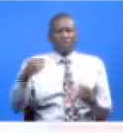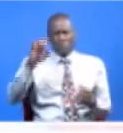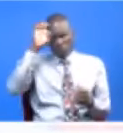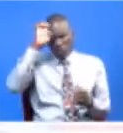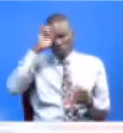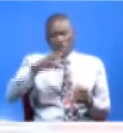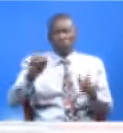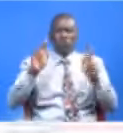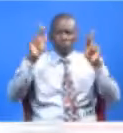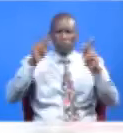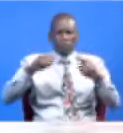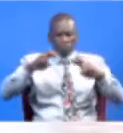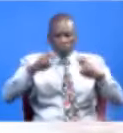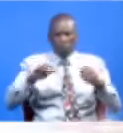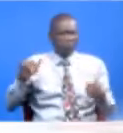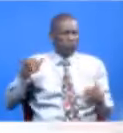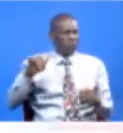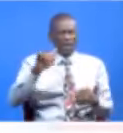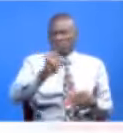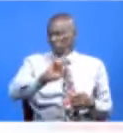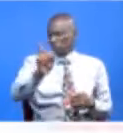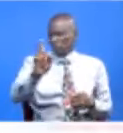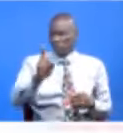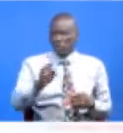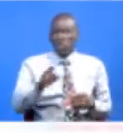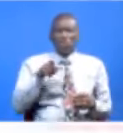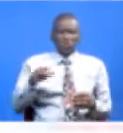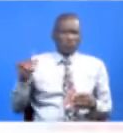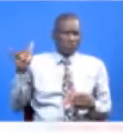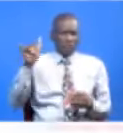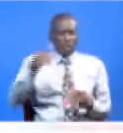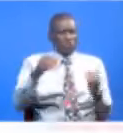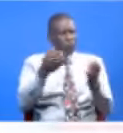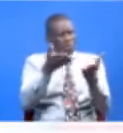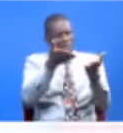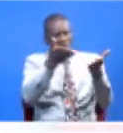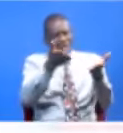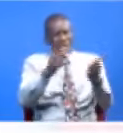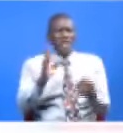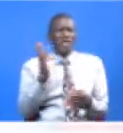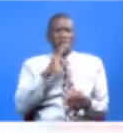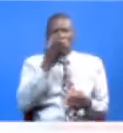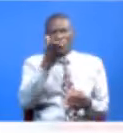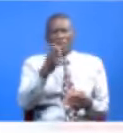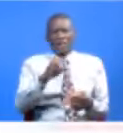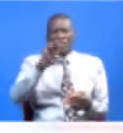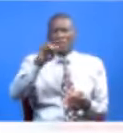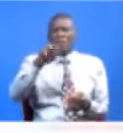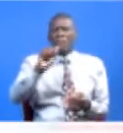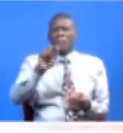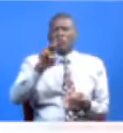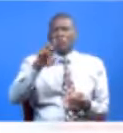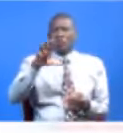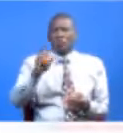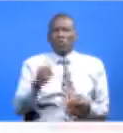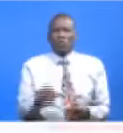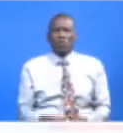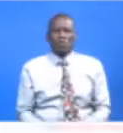kwenda Kisumu kutafuta ndege. Ndege yenu mtakutana nayo hapa Webuye hapo Matulo.